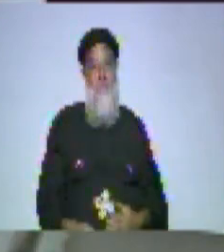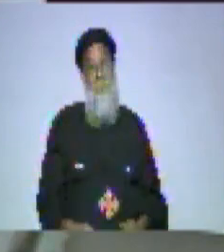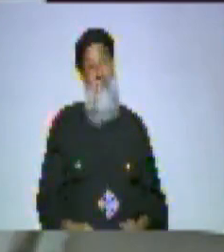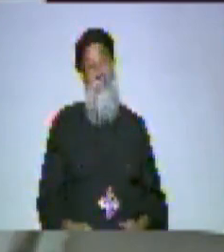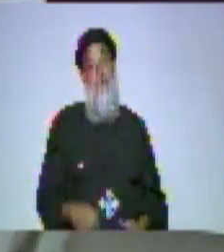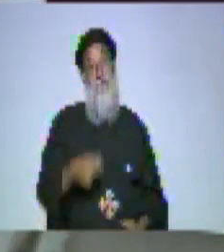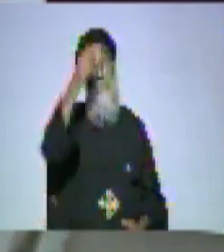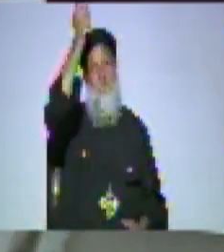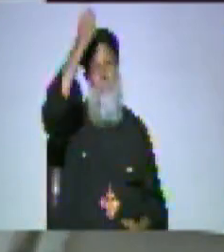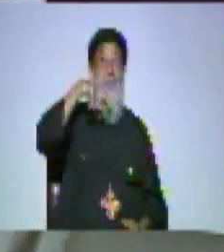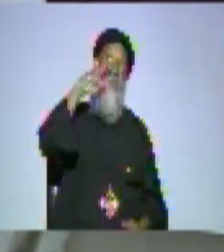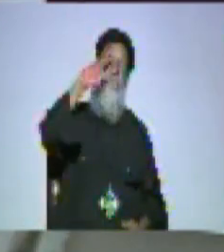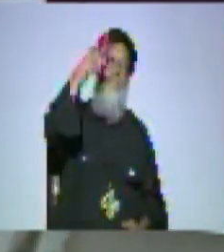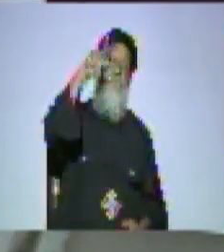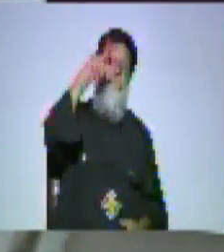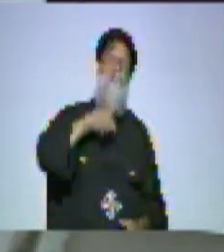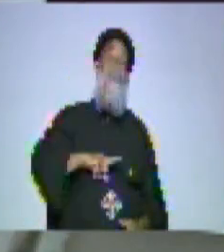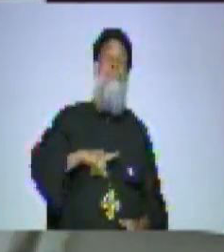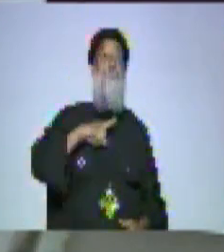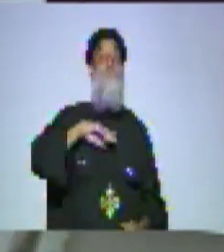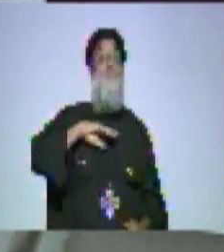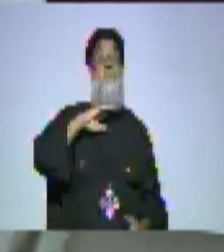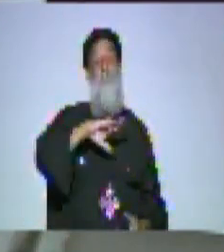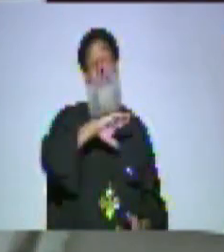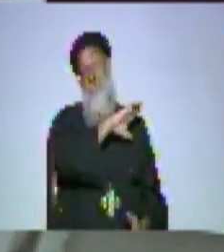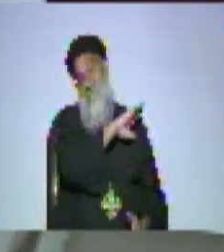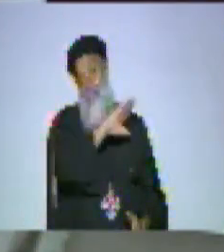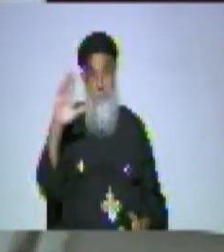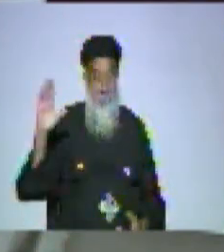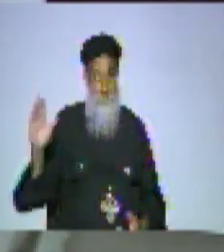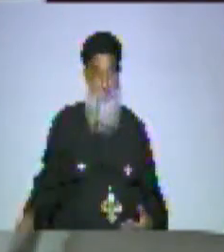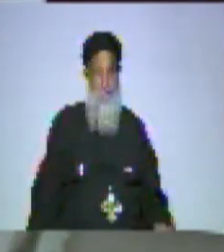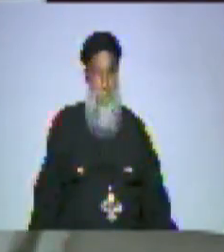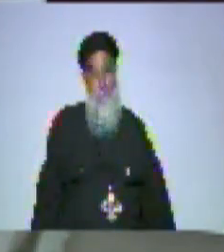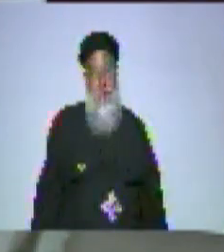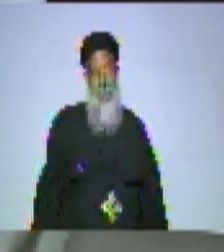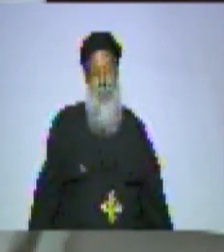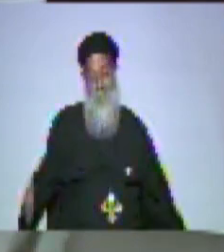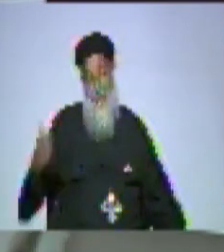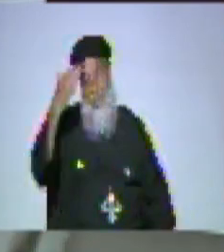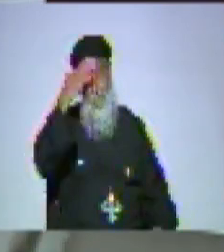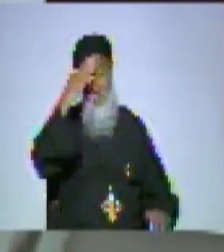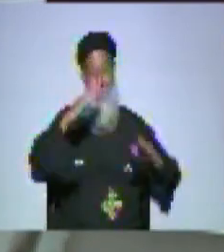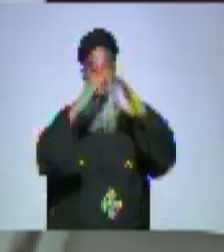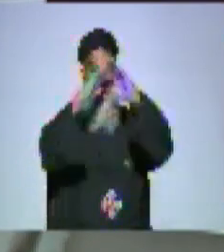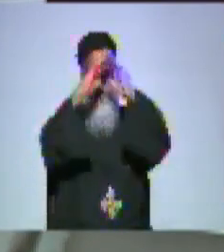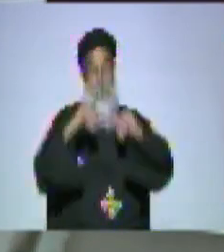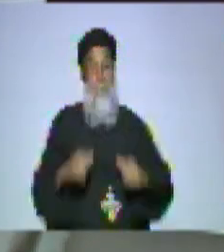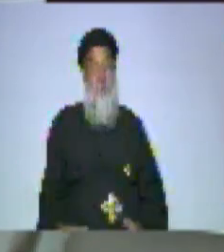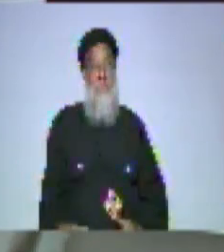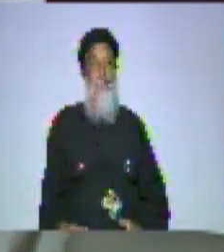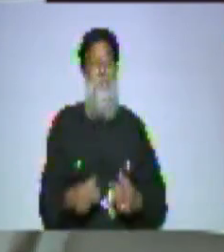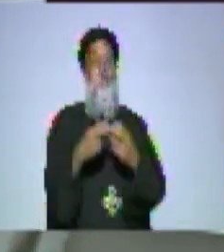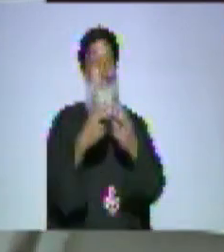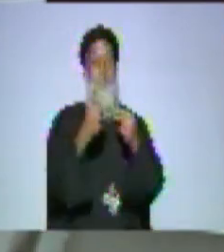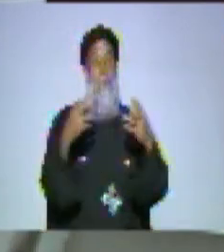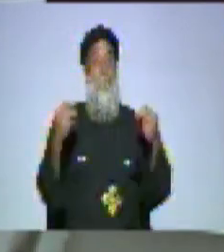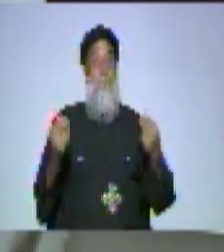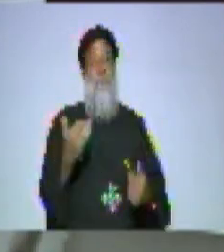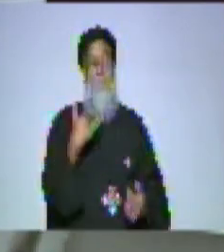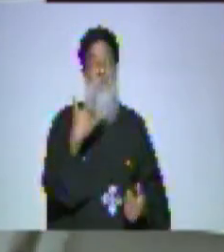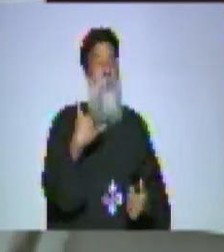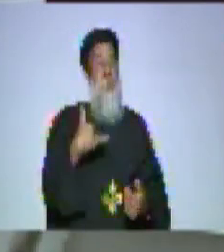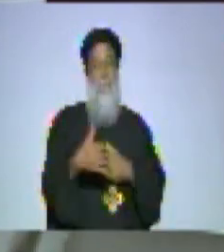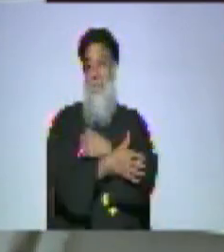بتكفي فهي دي البركه ربنا يبارك في بلادنا ويكتر الخير وما حدش